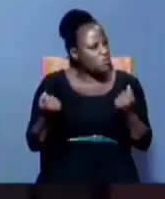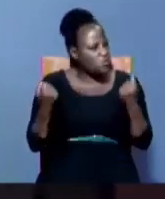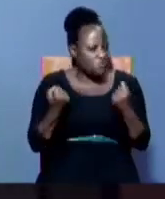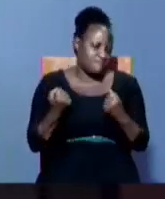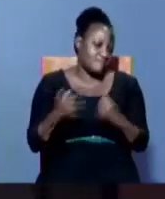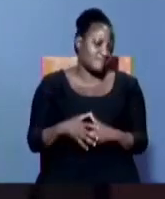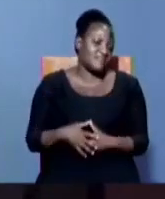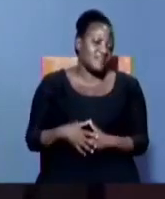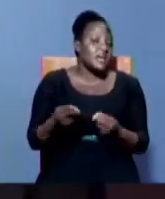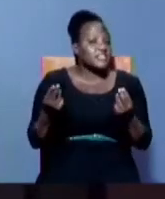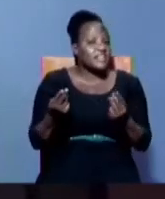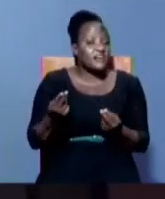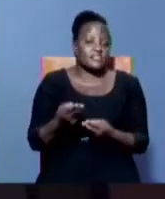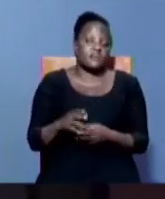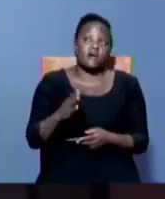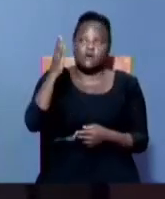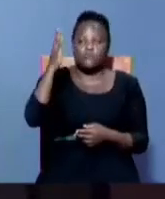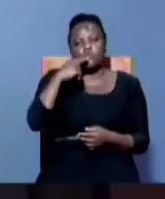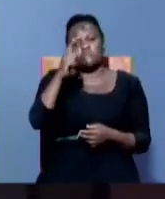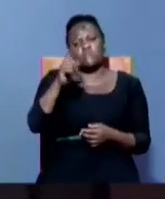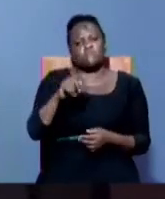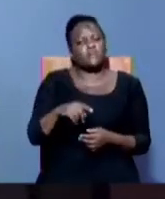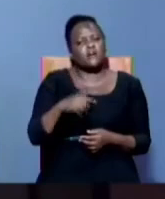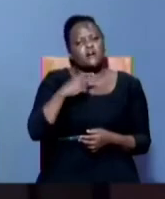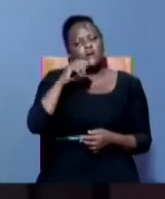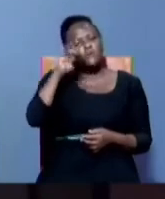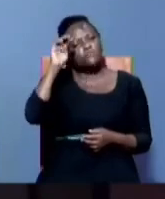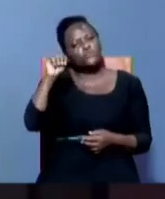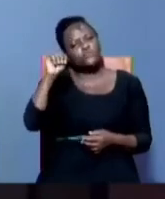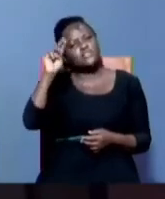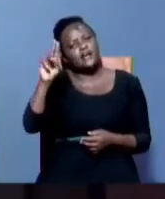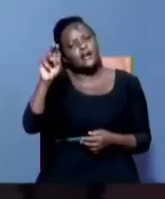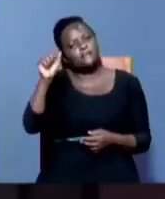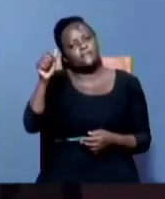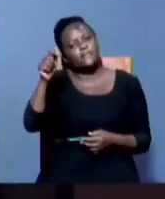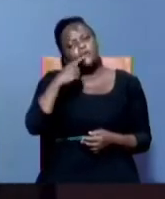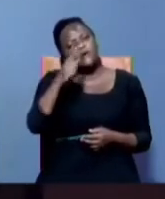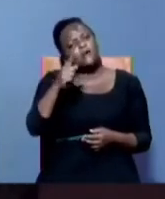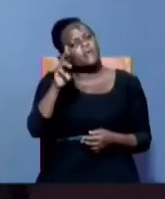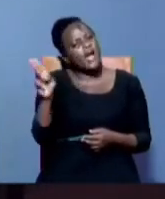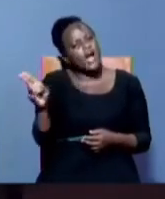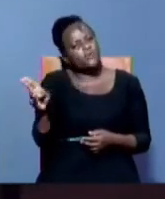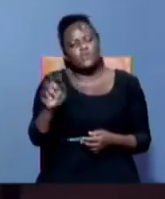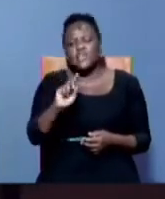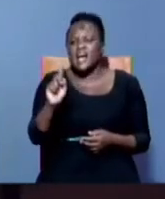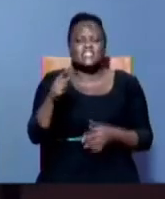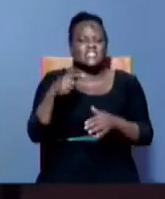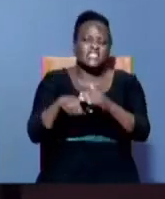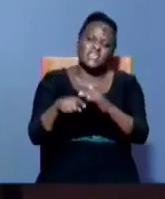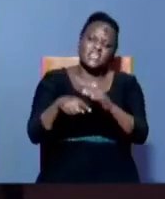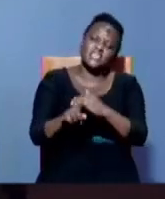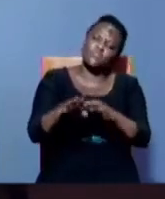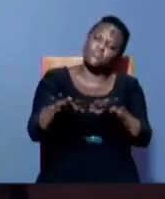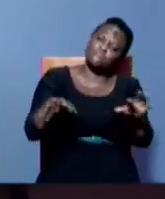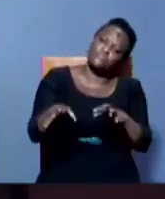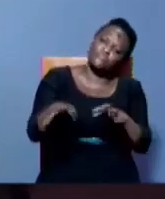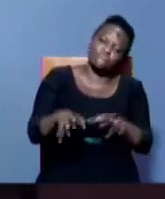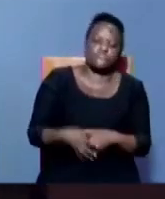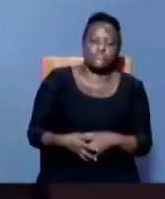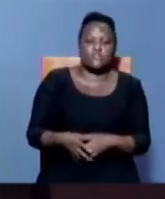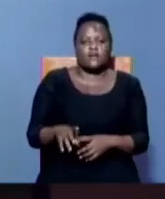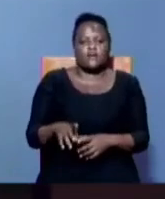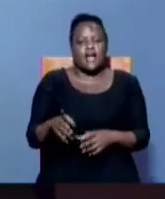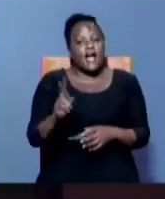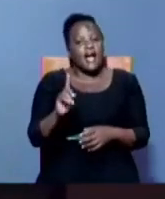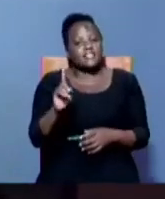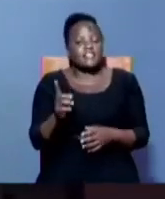Haruni asijisikie muda wote kuingia, asije akafa. Ndicho tunachosoma kwenye kile kitabu cha Mambo ya Walawi na Kutoka. Na